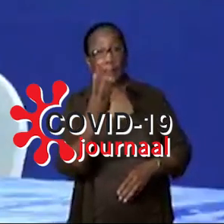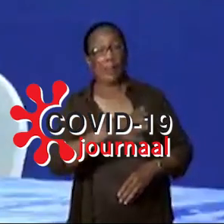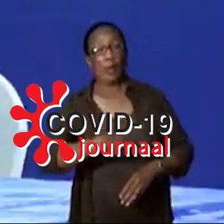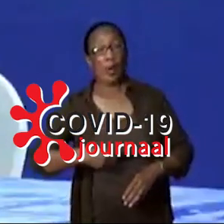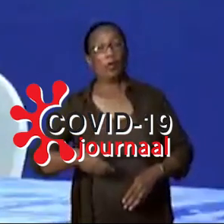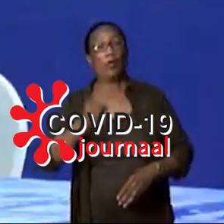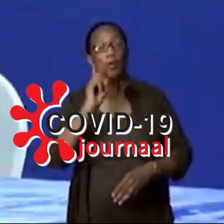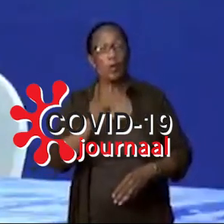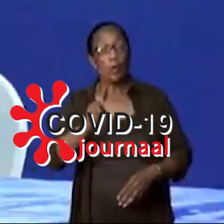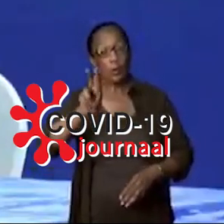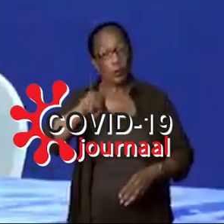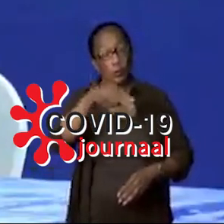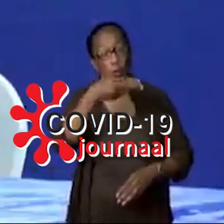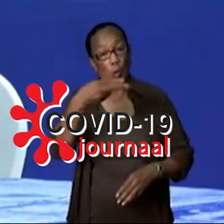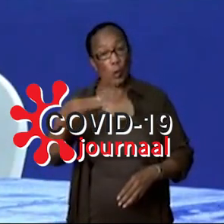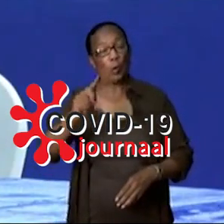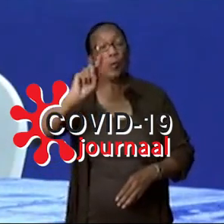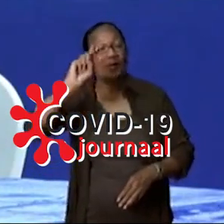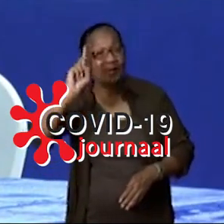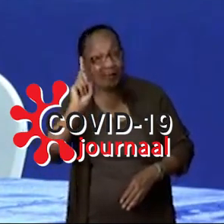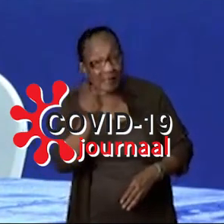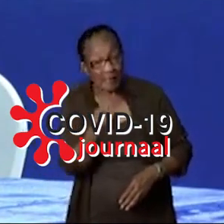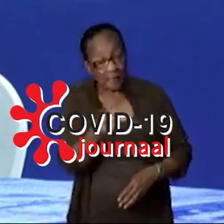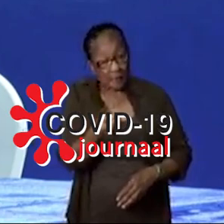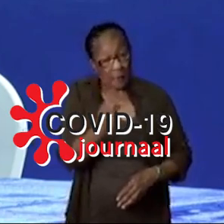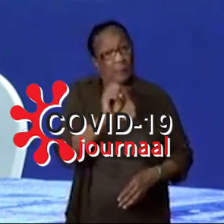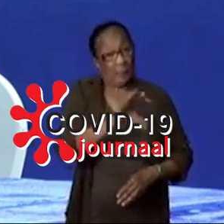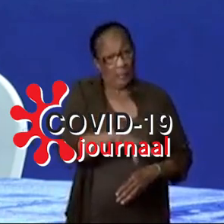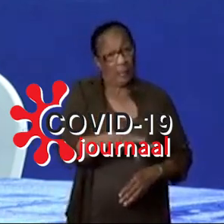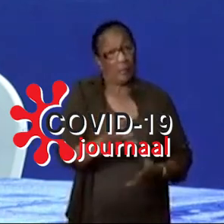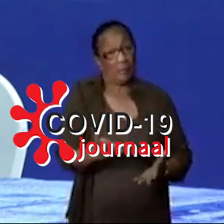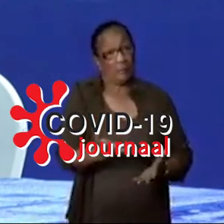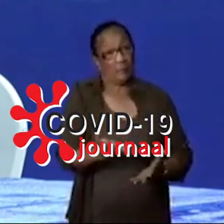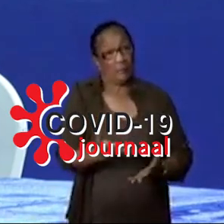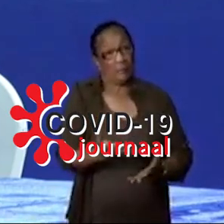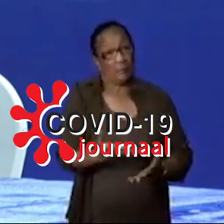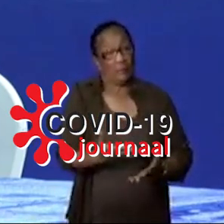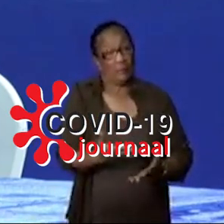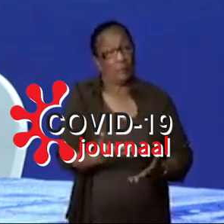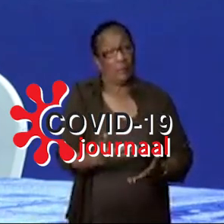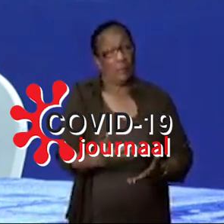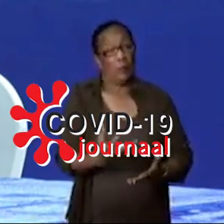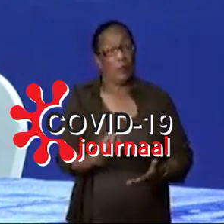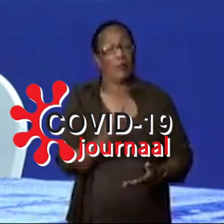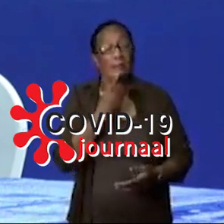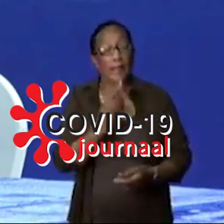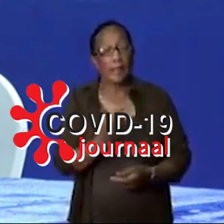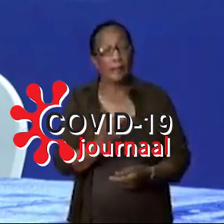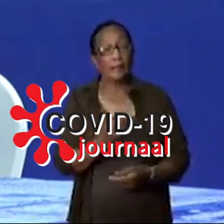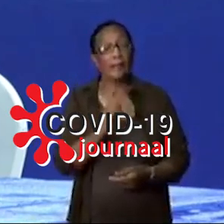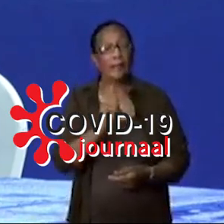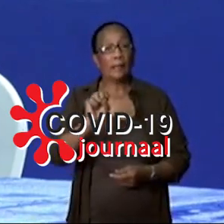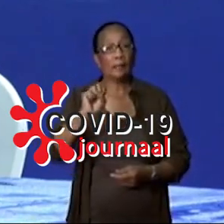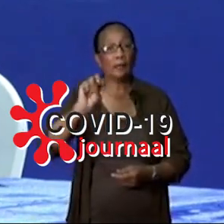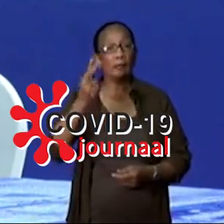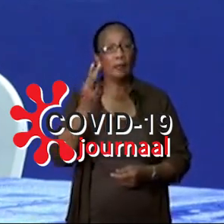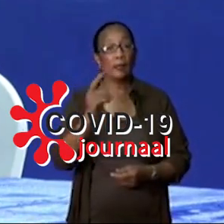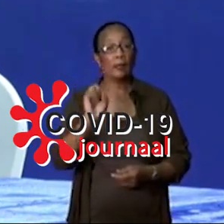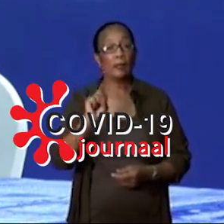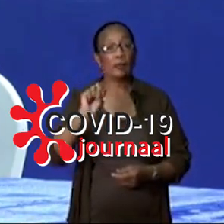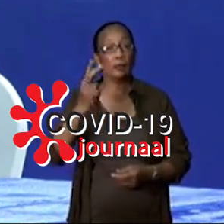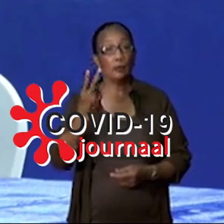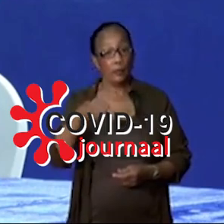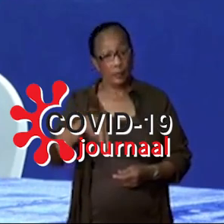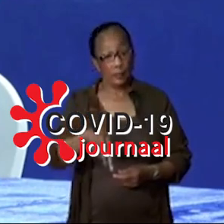€300.000. En dat is het eerste bedrag wat wij willen doneren. Ik wil even voor alle duidelijkheid stellen dat SIFORSU dit gebaar